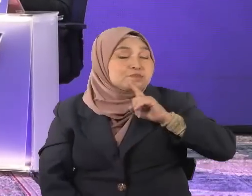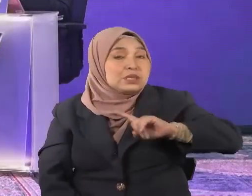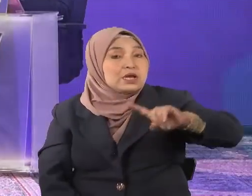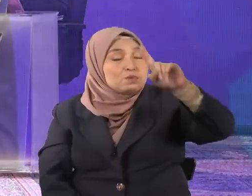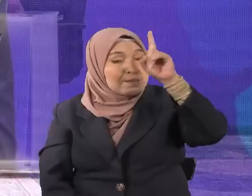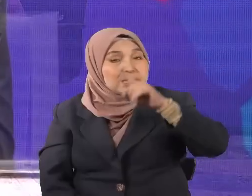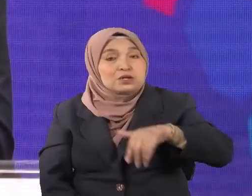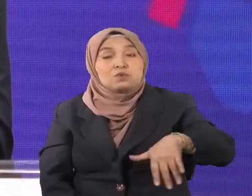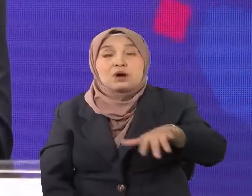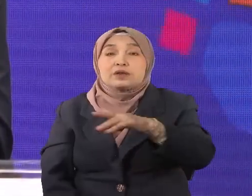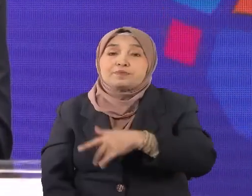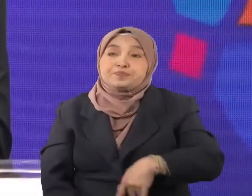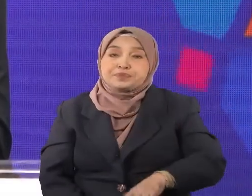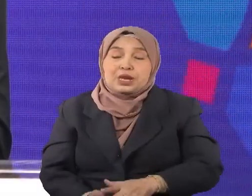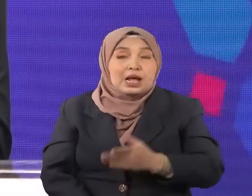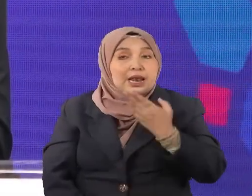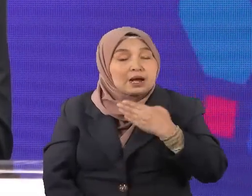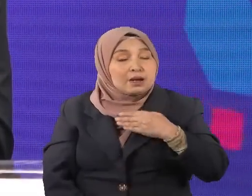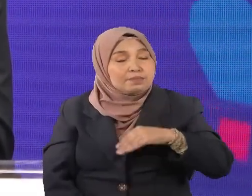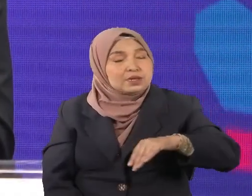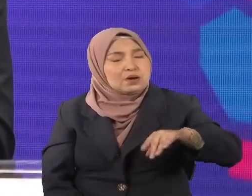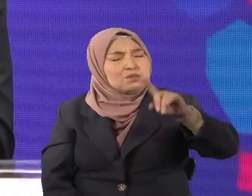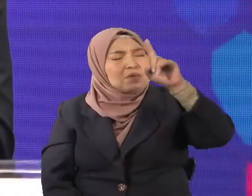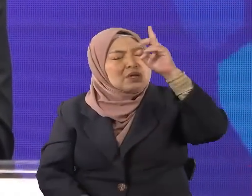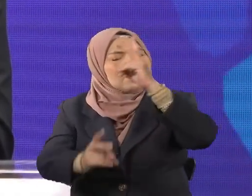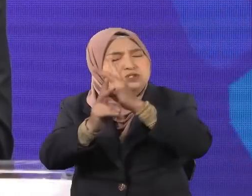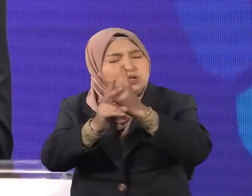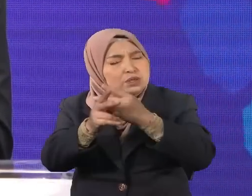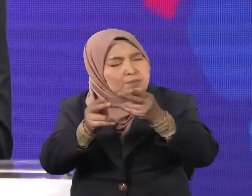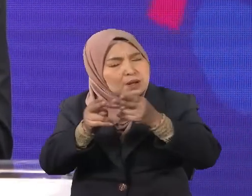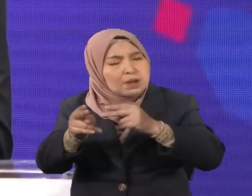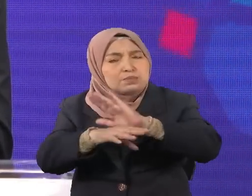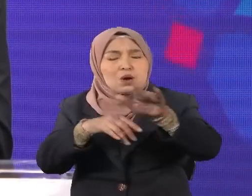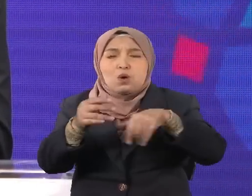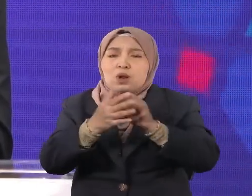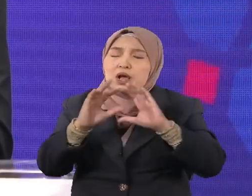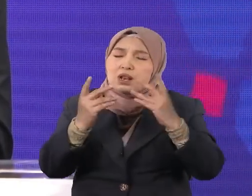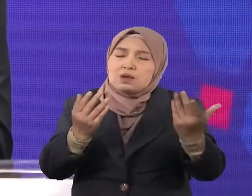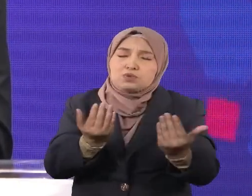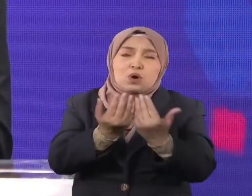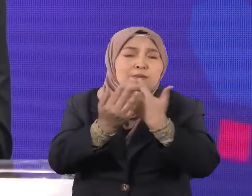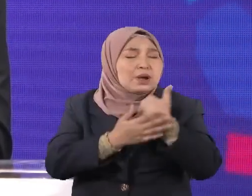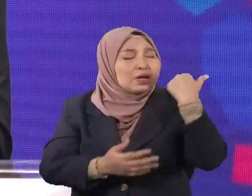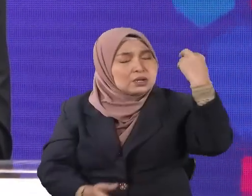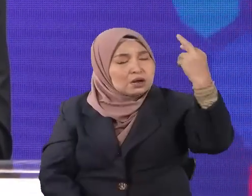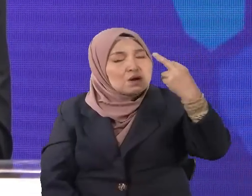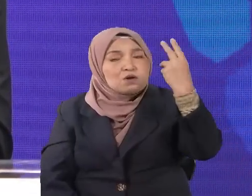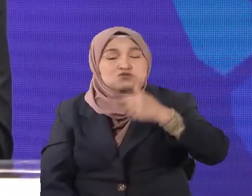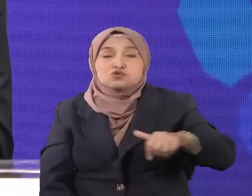Bismillahirrahmanirrahim. الحمد لله رب العالمين والصلاة والسلام على أشرف